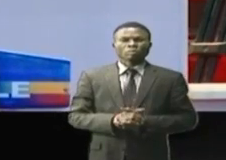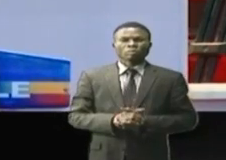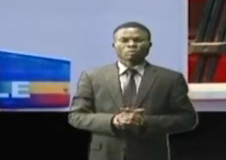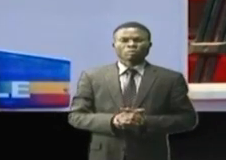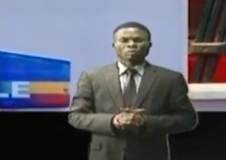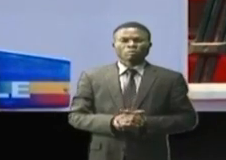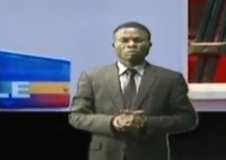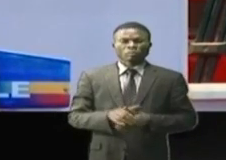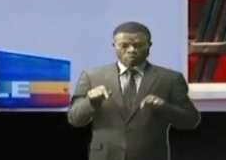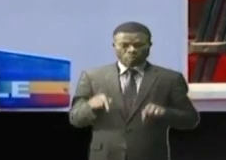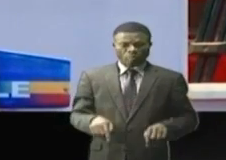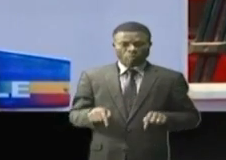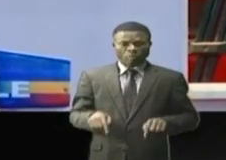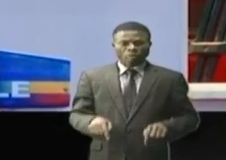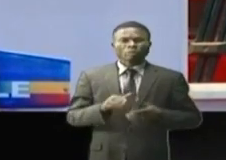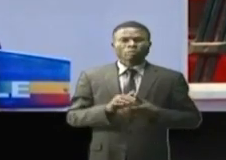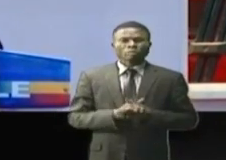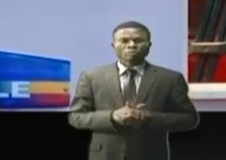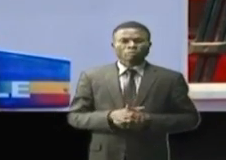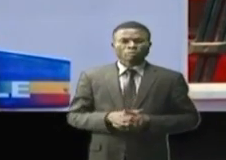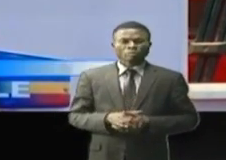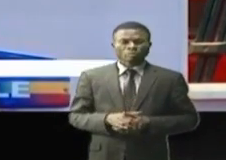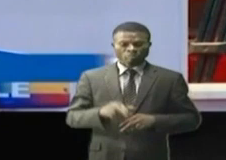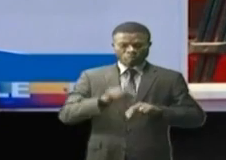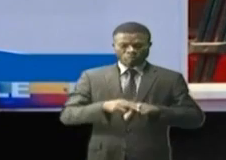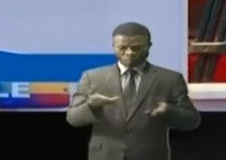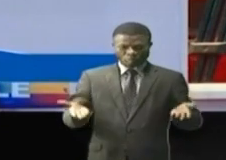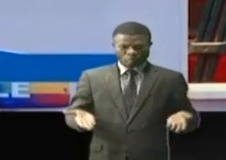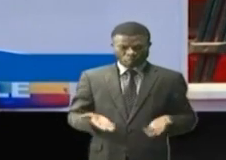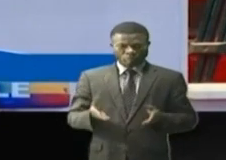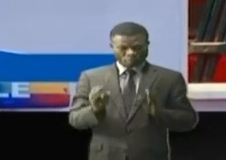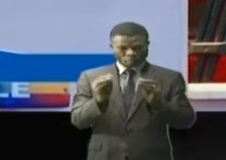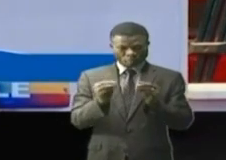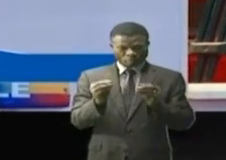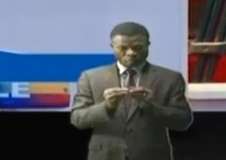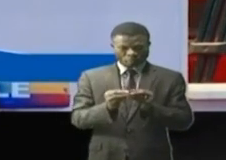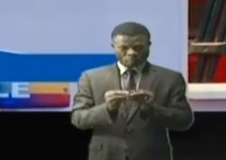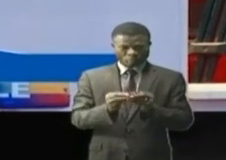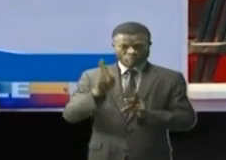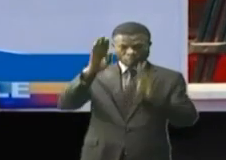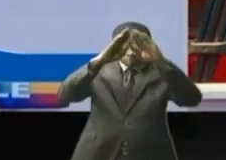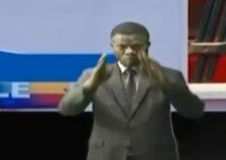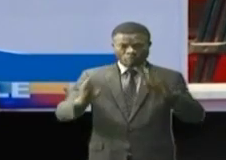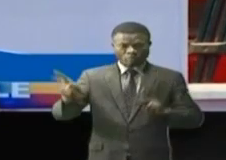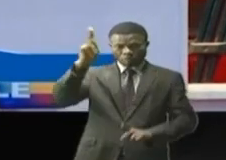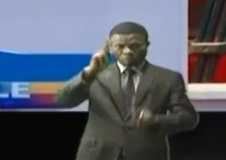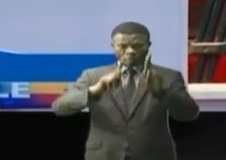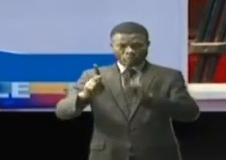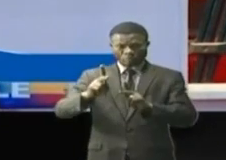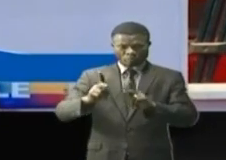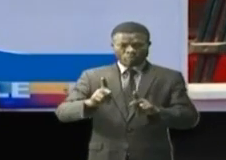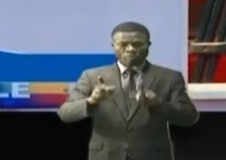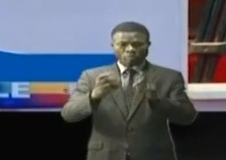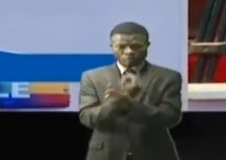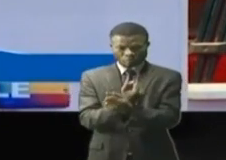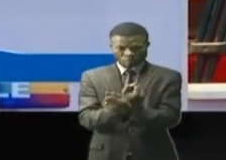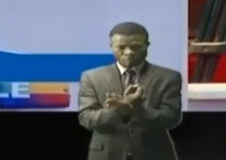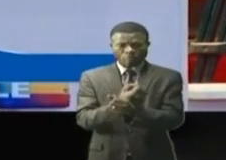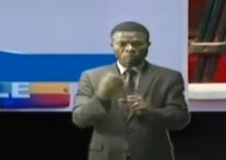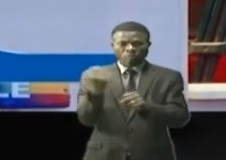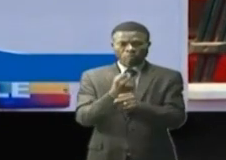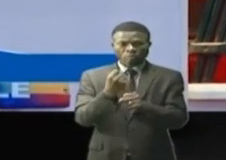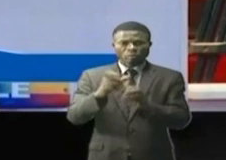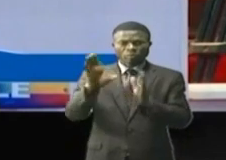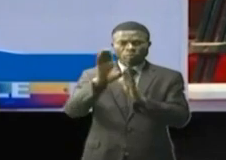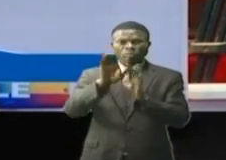au moment où nous sommes ici réunis dans cet exercice républicain et constitutionnel destiné